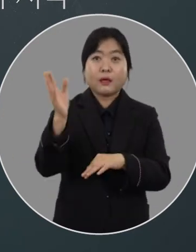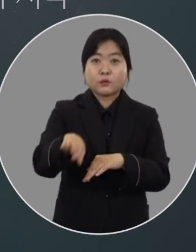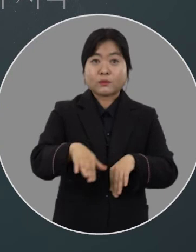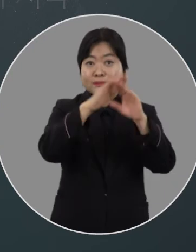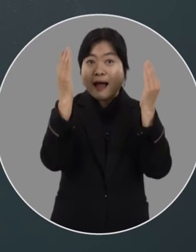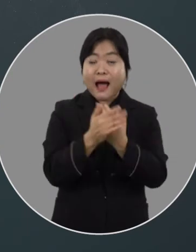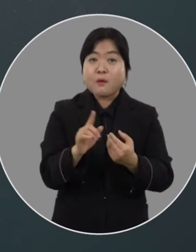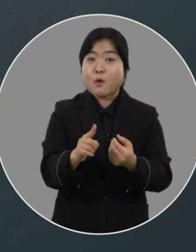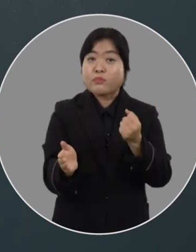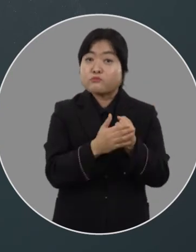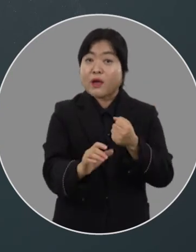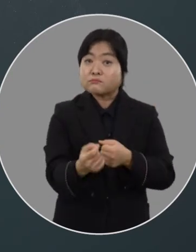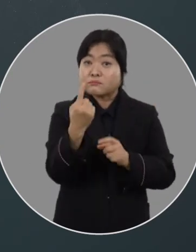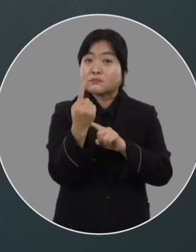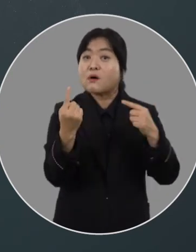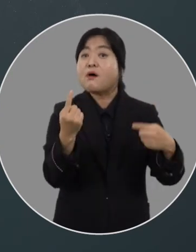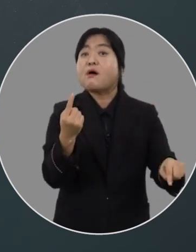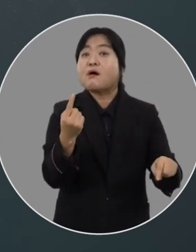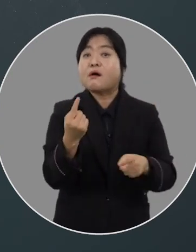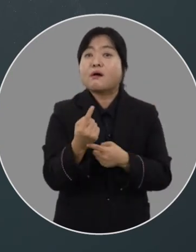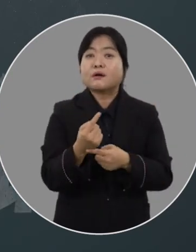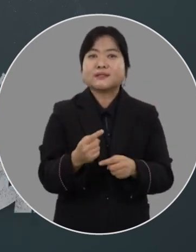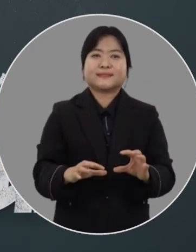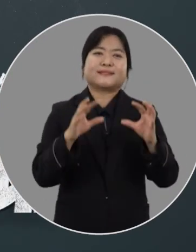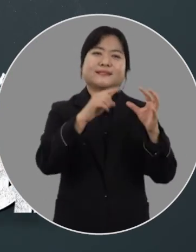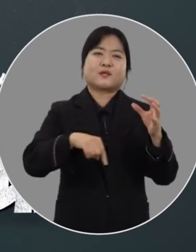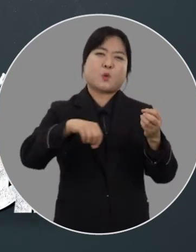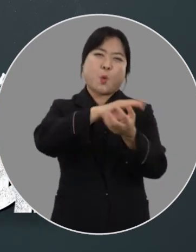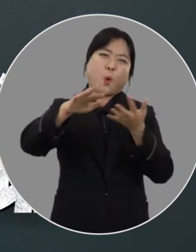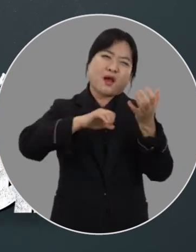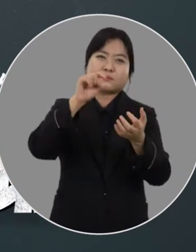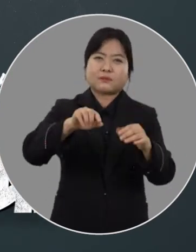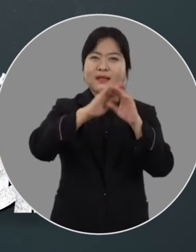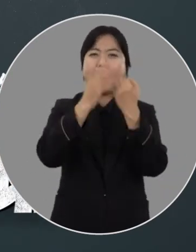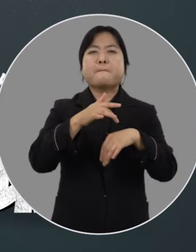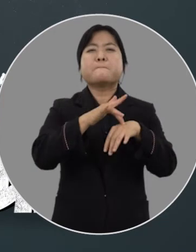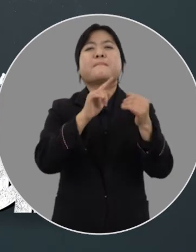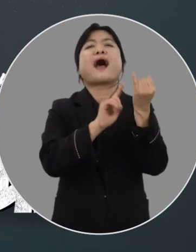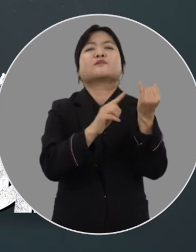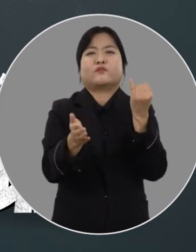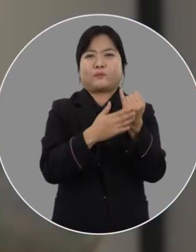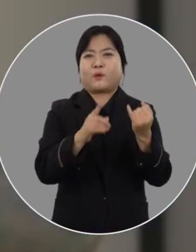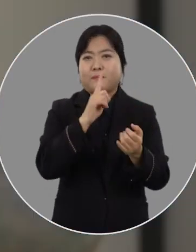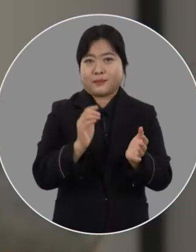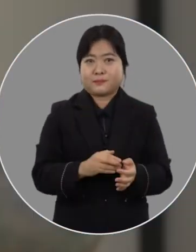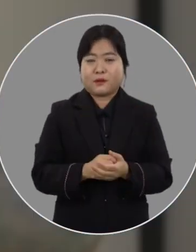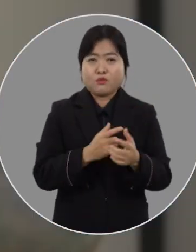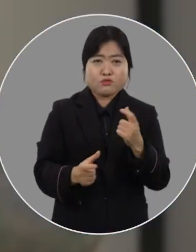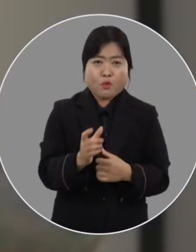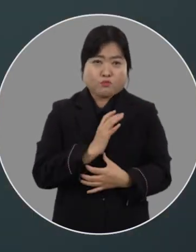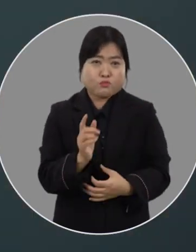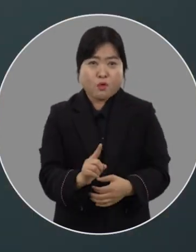모두 다 무엇 때문이라고 단순한 사람들은 생각했다. 세상에 혼란스러운 것은 모두 마녀 때문이라고 얘기했습니다. 더